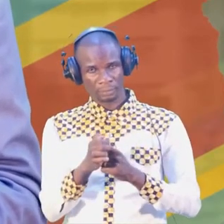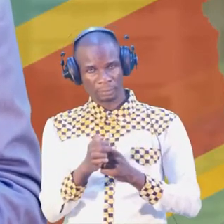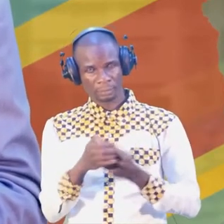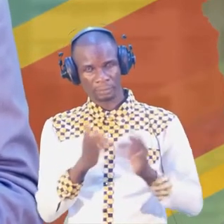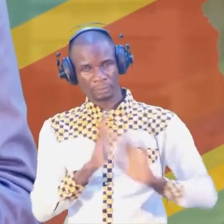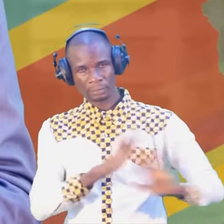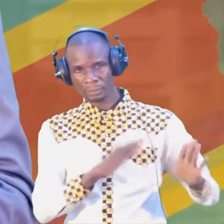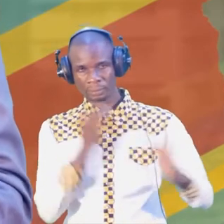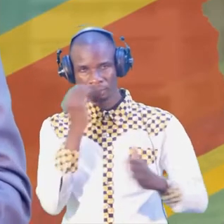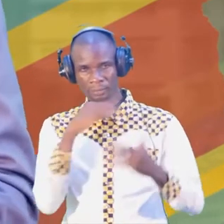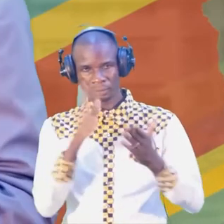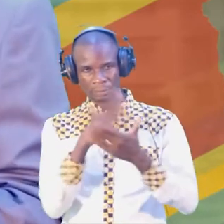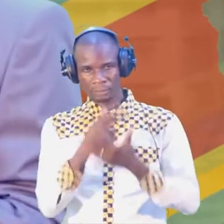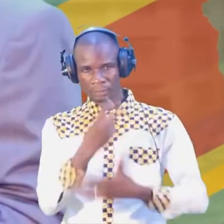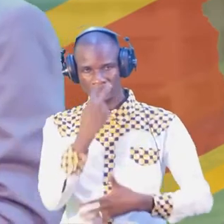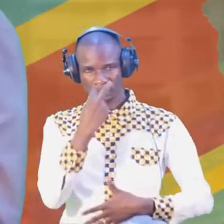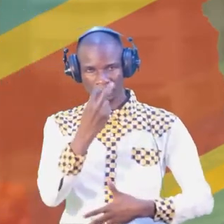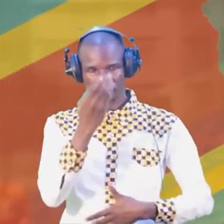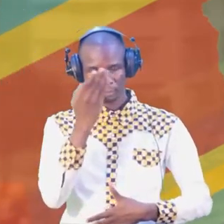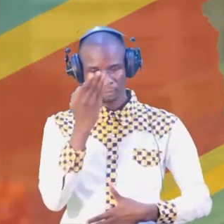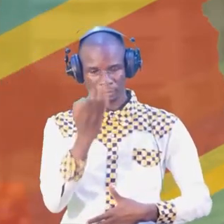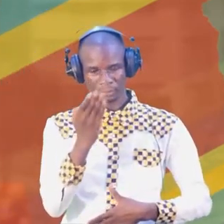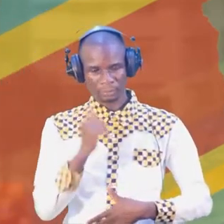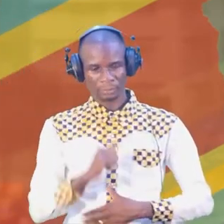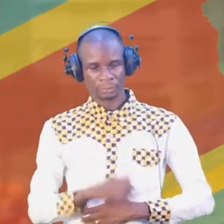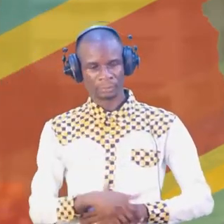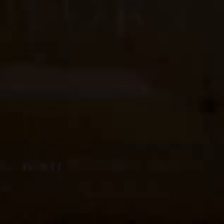chorale évangélique. Kwa hiyo tunaalika choir évangélique.